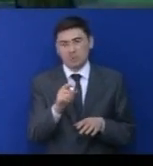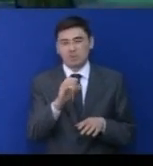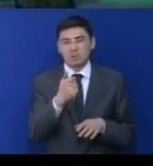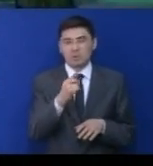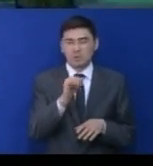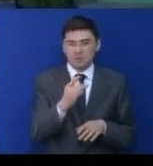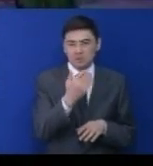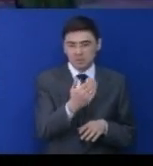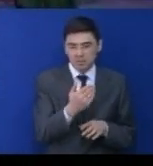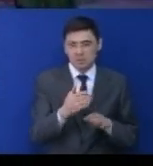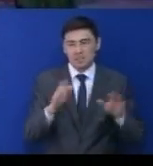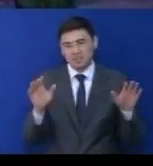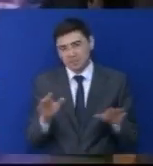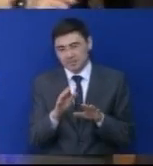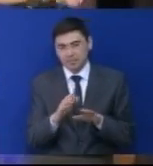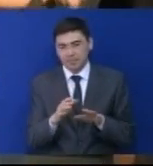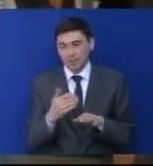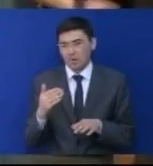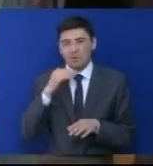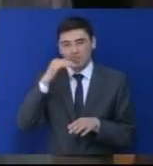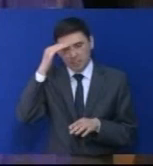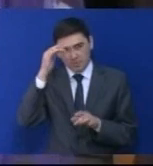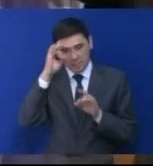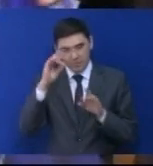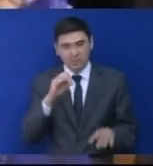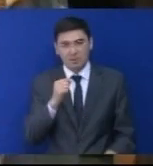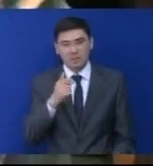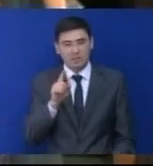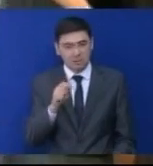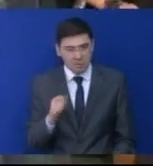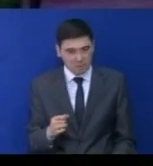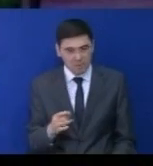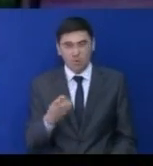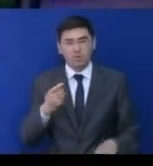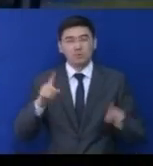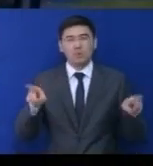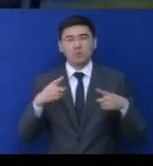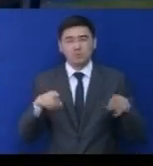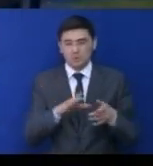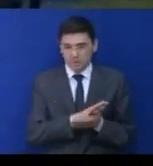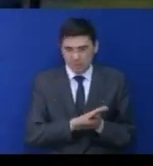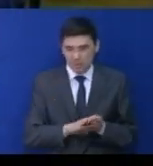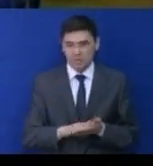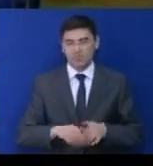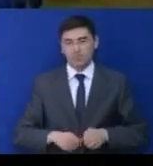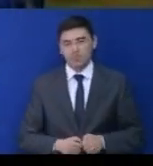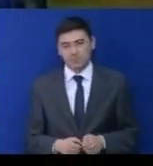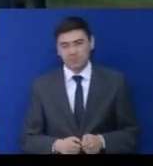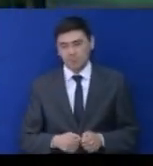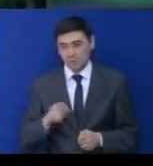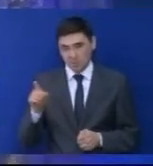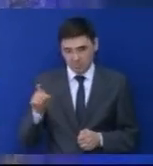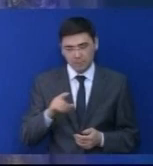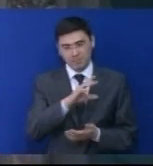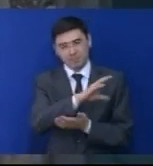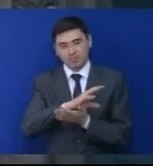тұрады. Атап өтерлік өнер иесі әкесі белгілі сазгер, күйші дирижер Рахметбек Ноғайбаевтың ізін жалғап келеді. Кеш барысында